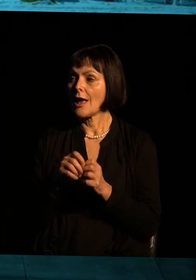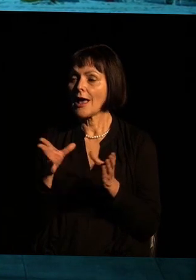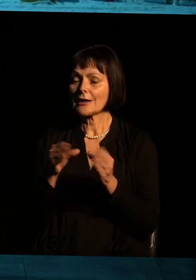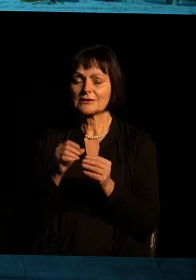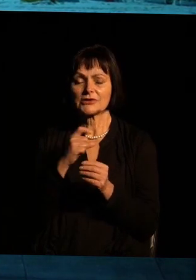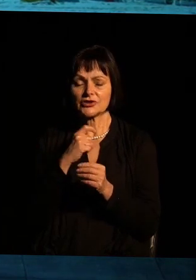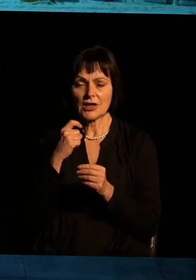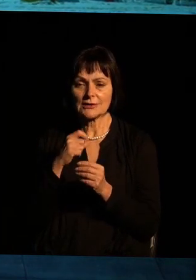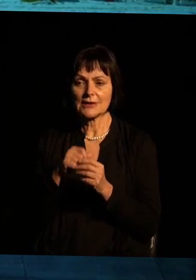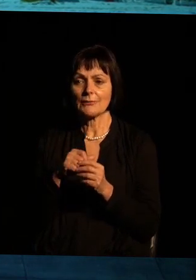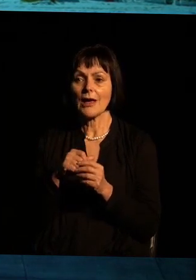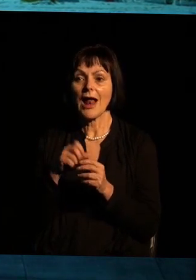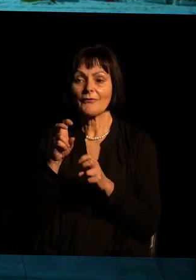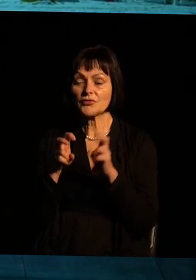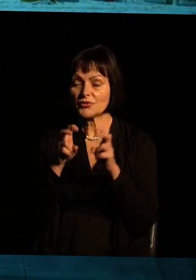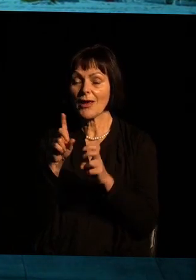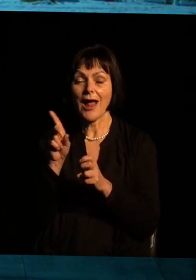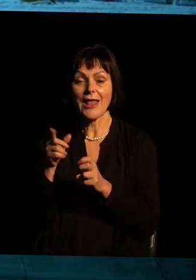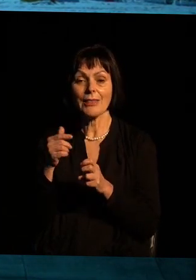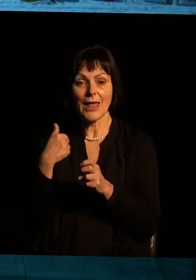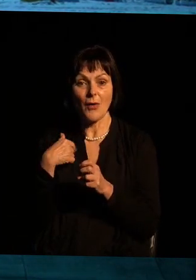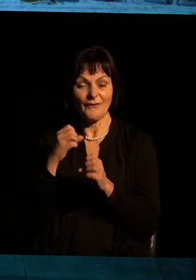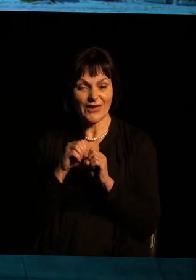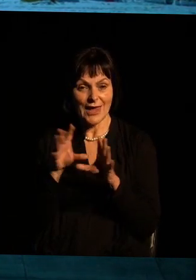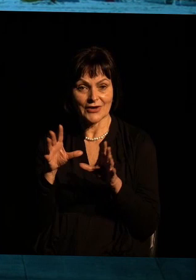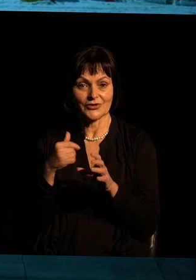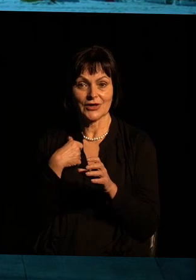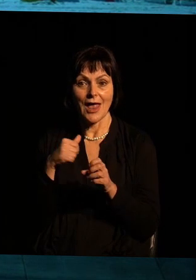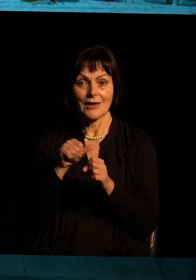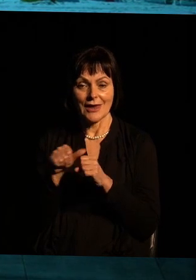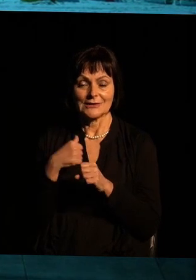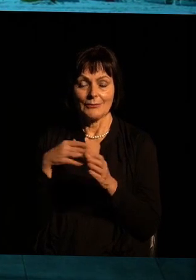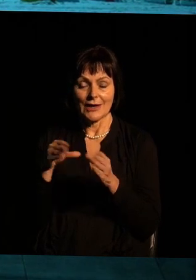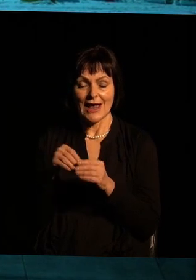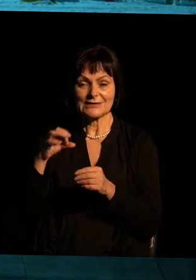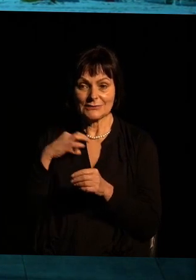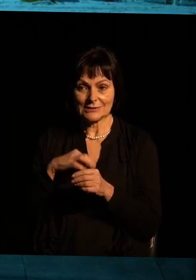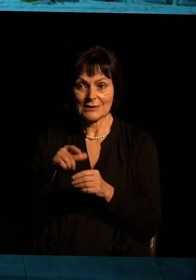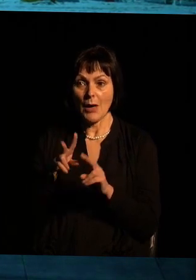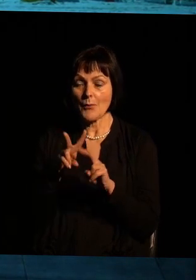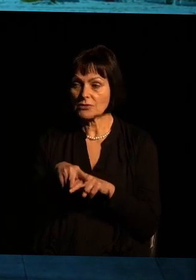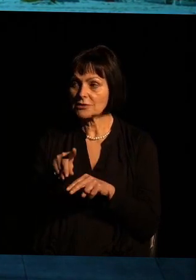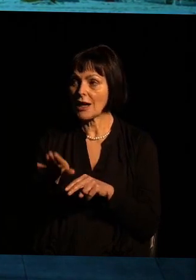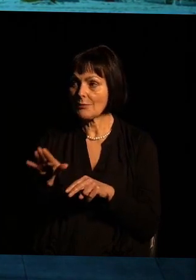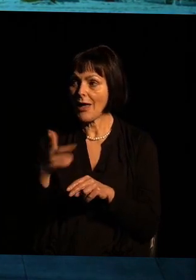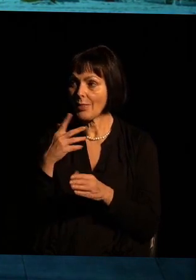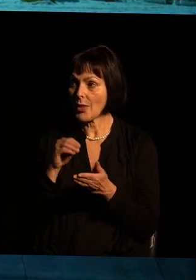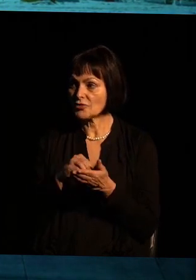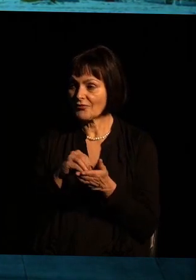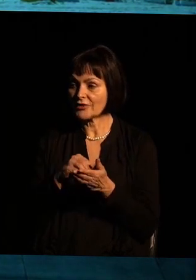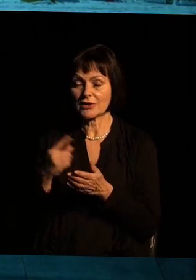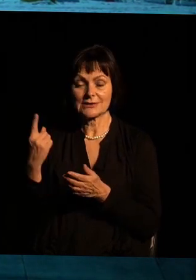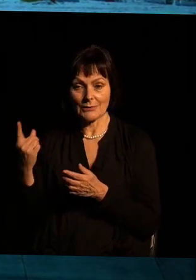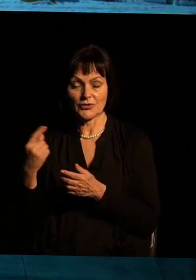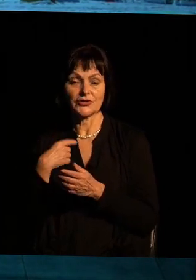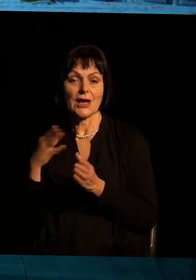tym samym czasie, wchodziliśmy, no ale tam się dało wytłumaczyć, że jestem synem, że ci pozostali mają doświadczenie i są